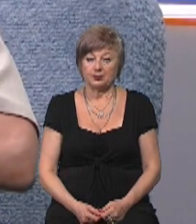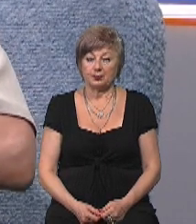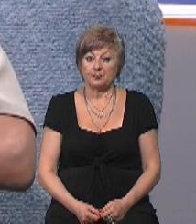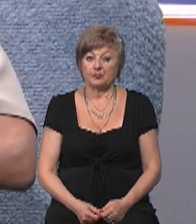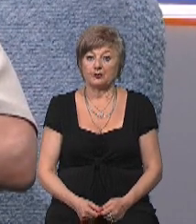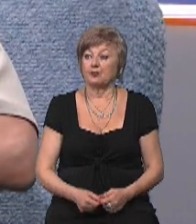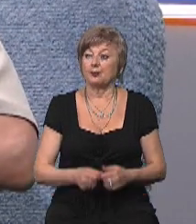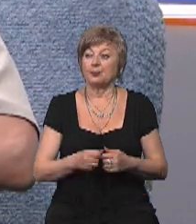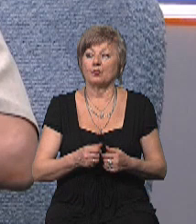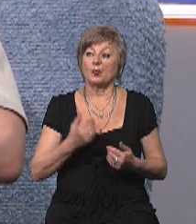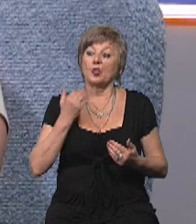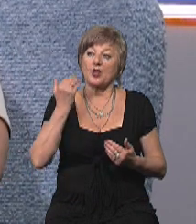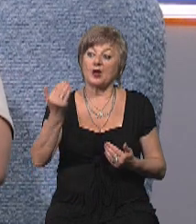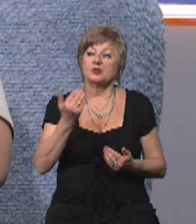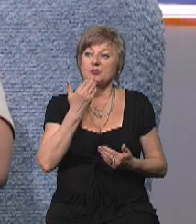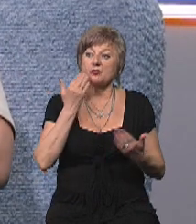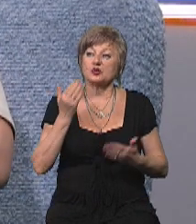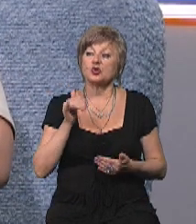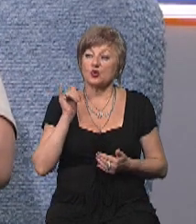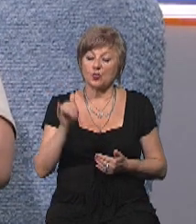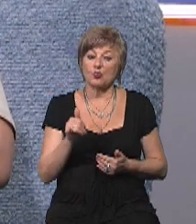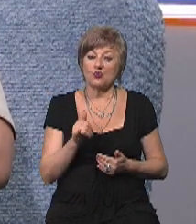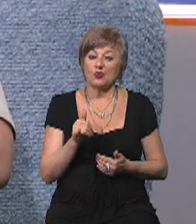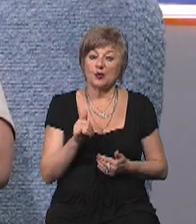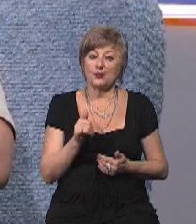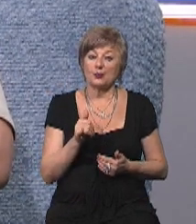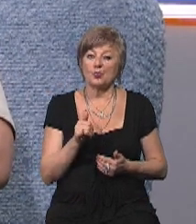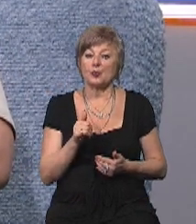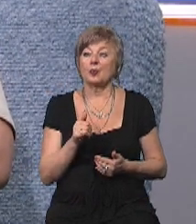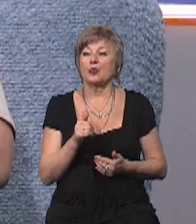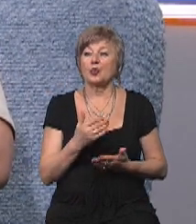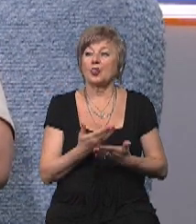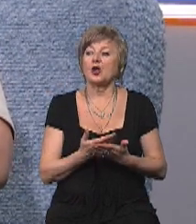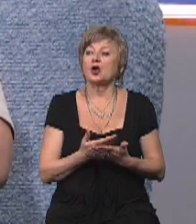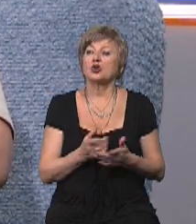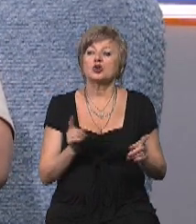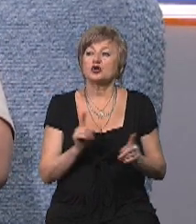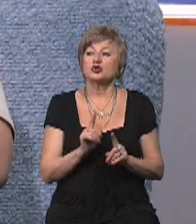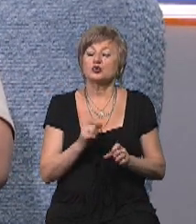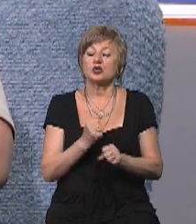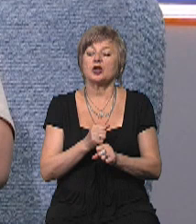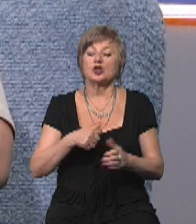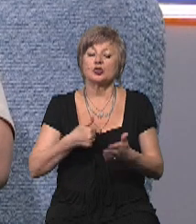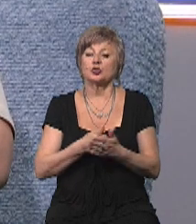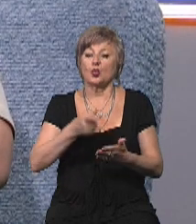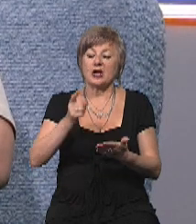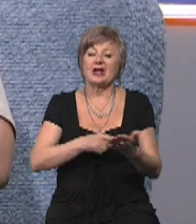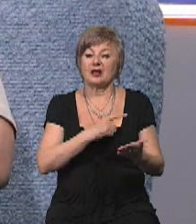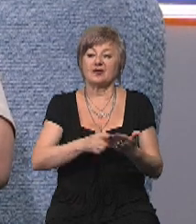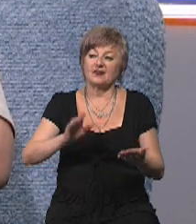Пане Валерію, хотіла у вас запитати спочатку, от як побудована праця у місті щодо ліквідації амброзії? Хто має